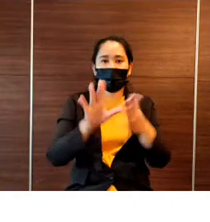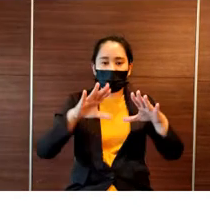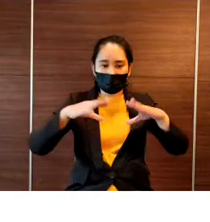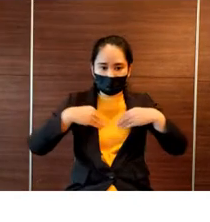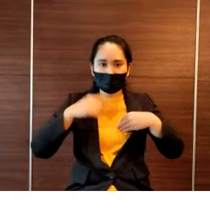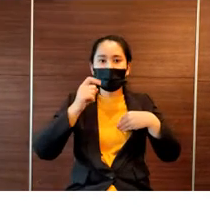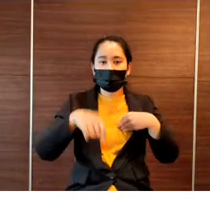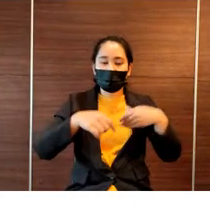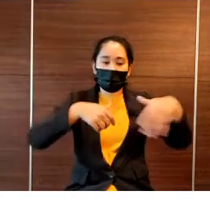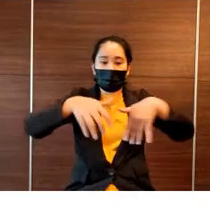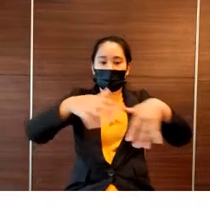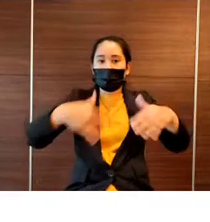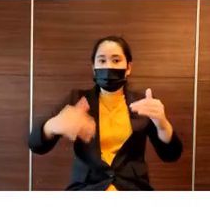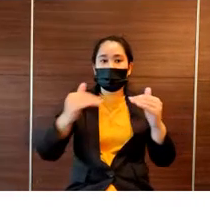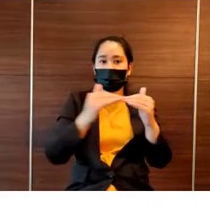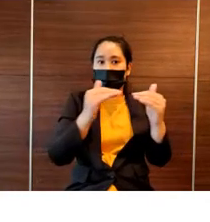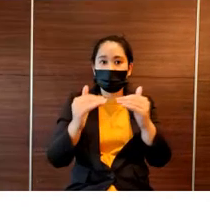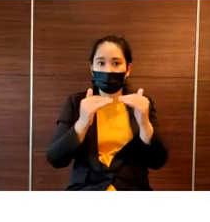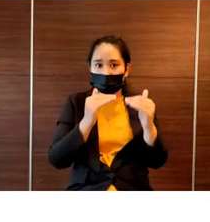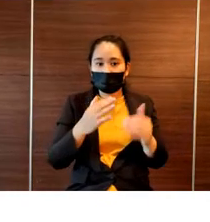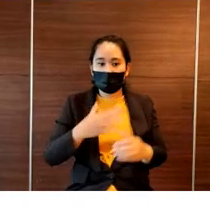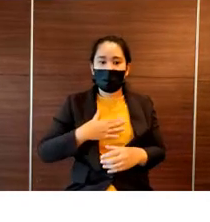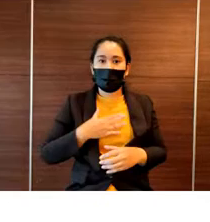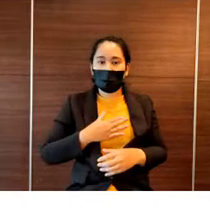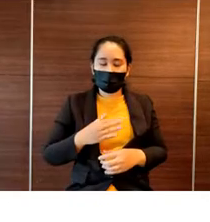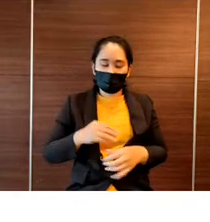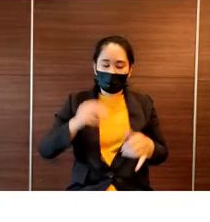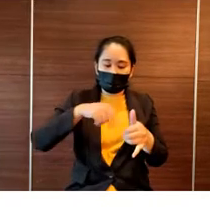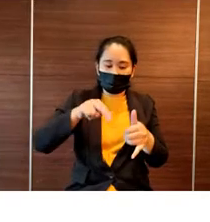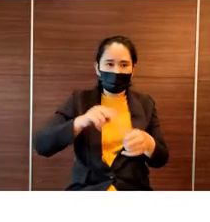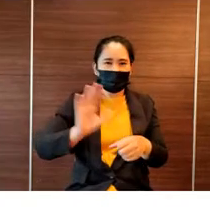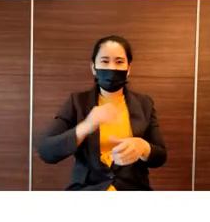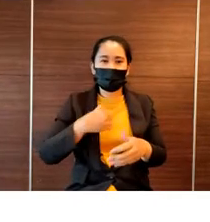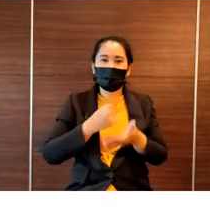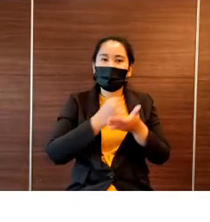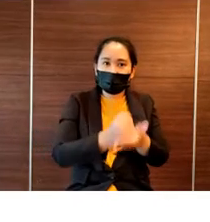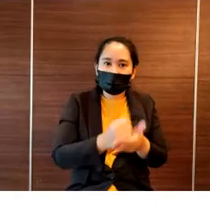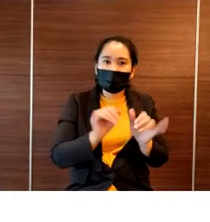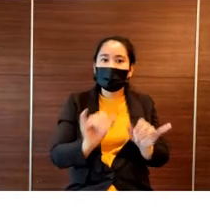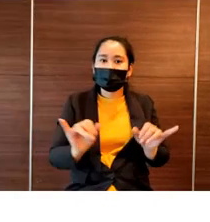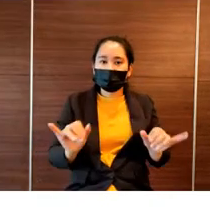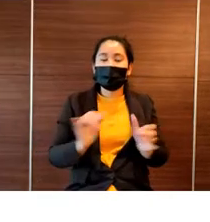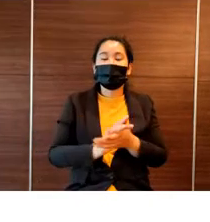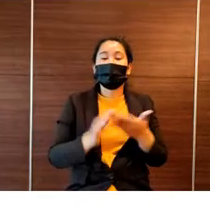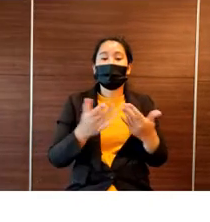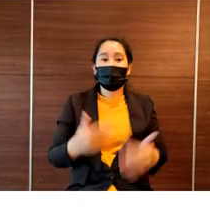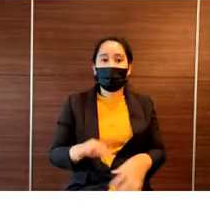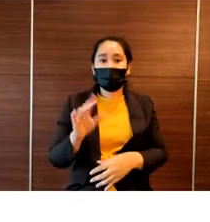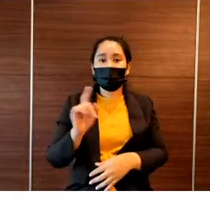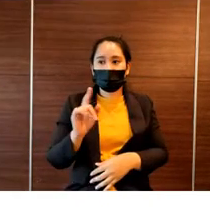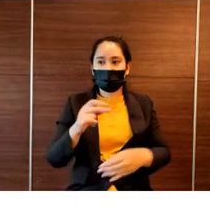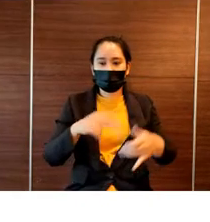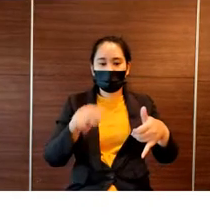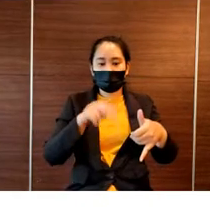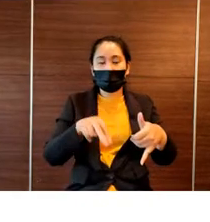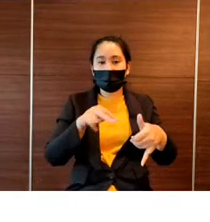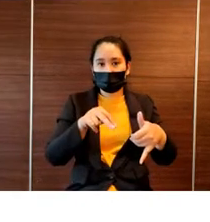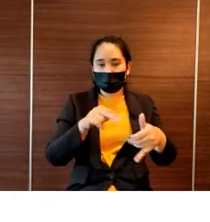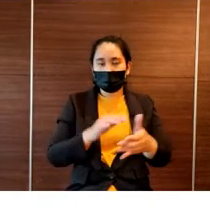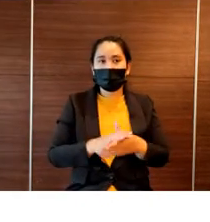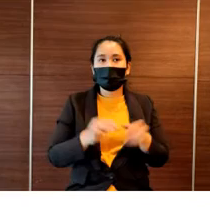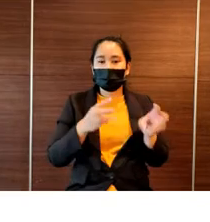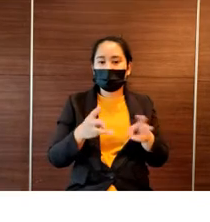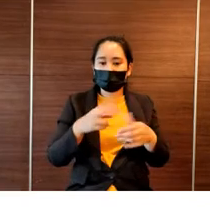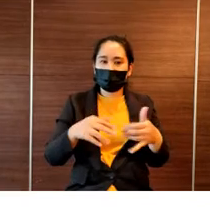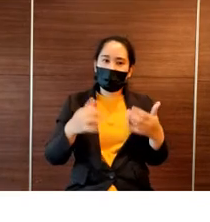ษย์เหมือนกันเราไม่ใช่นักบำบัดเราคือมนุษย์ที่จะช่วยเขาเฉยๆนะครับส่วนในเรื่องของการดูแลที่บอกว่